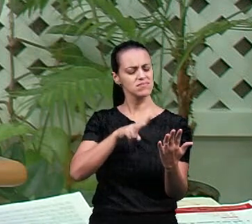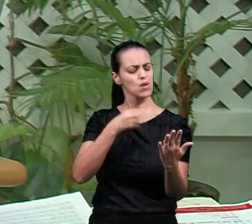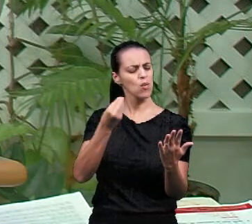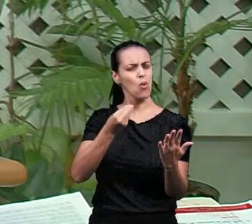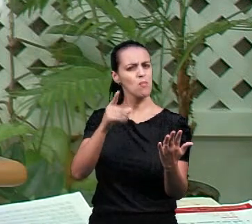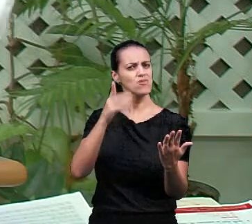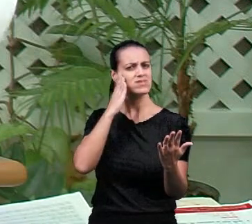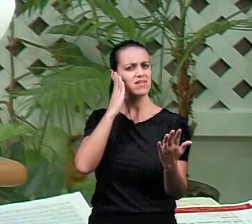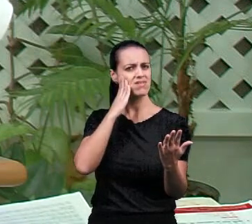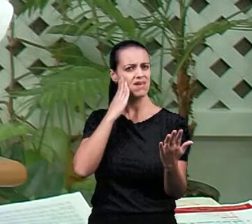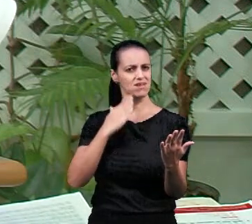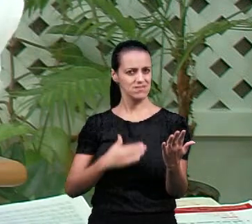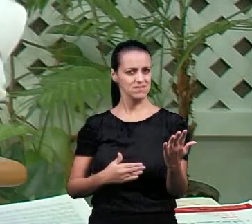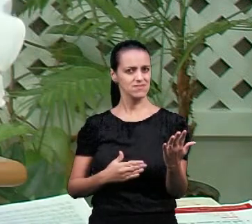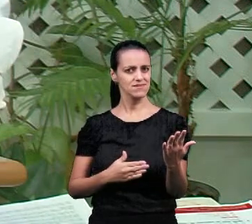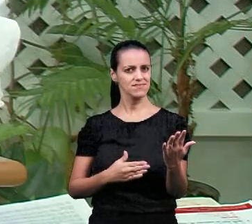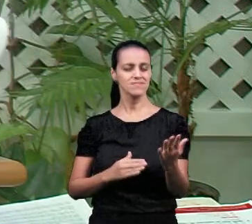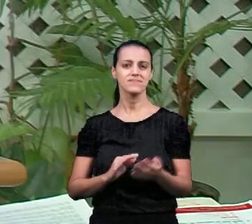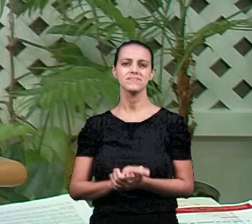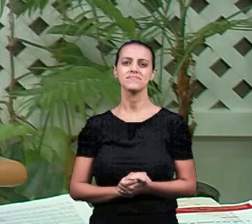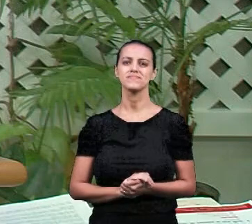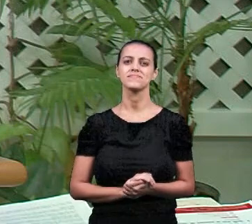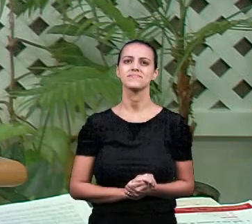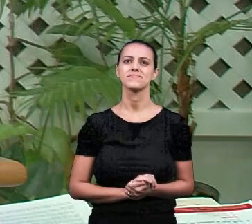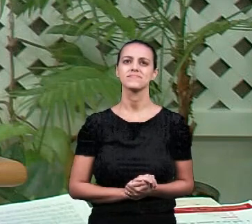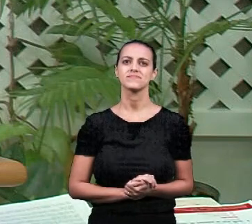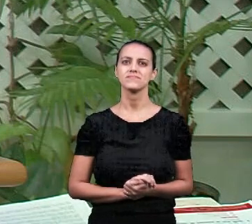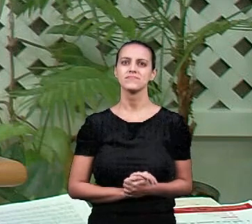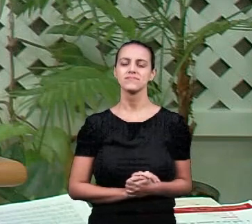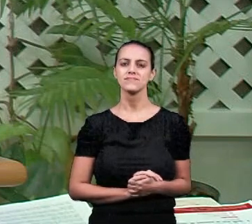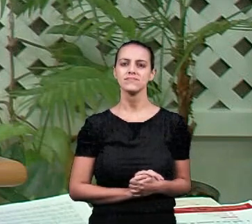cela? Après, Jésus va répondre. Suivant.